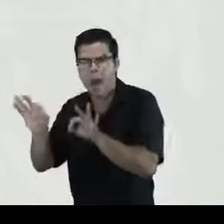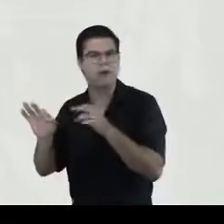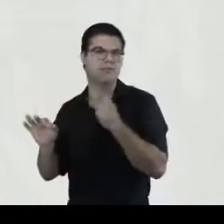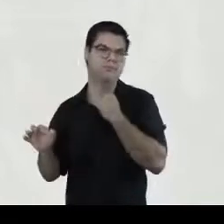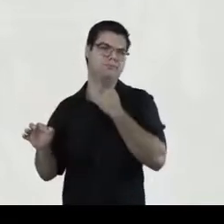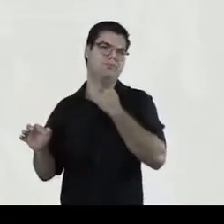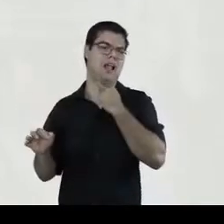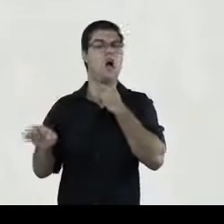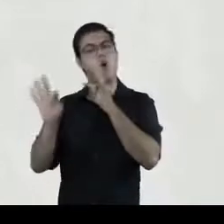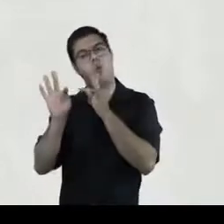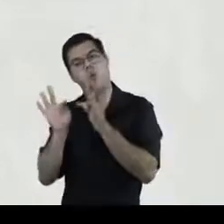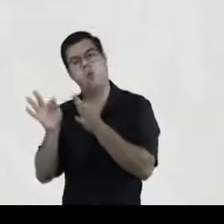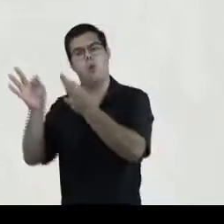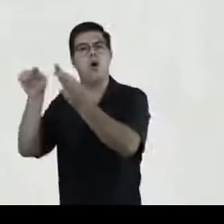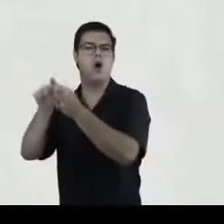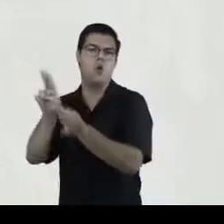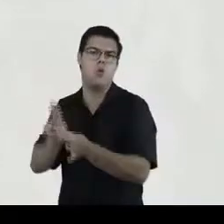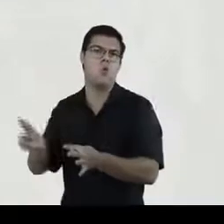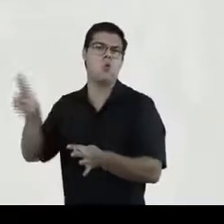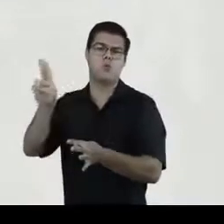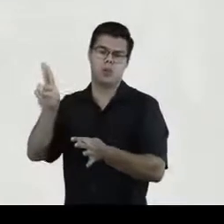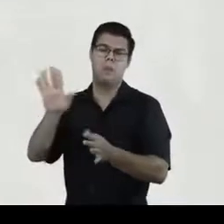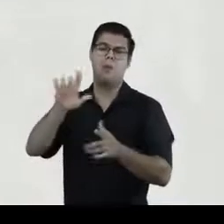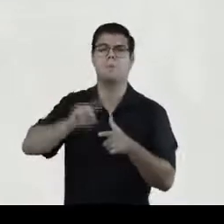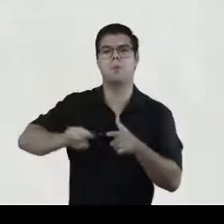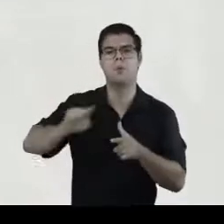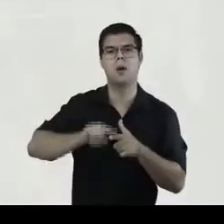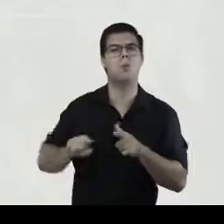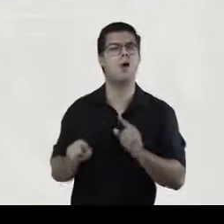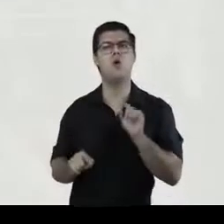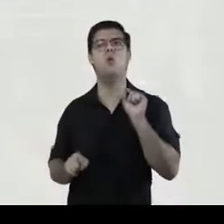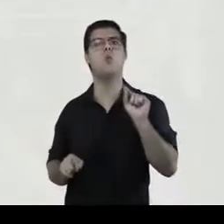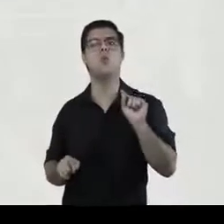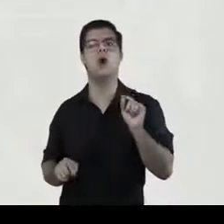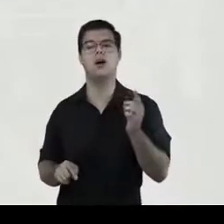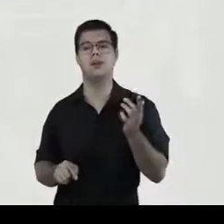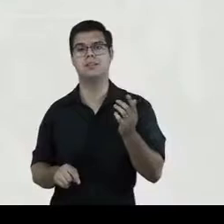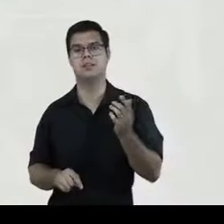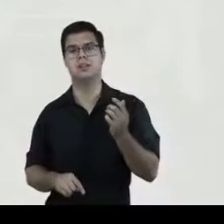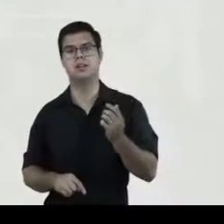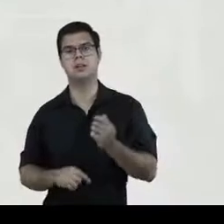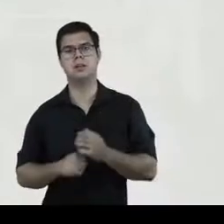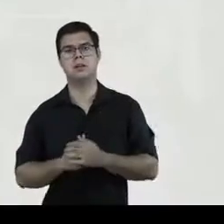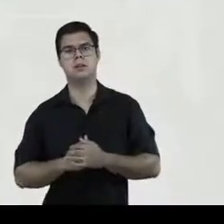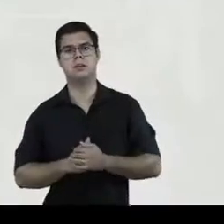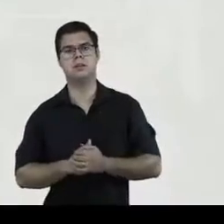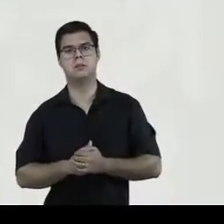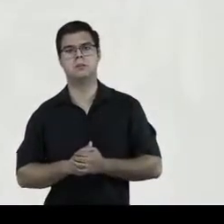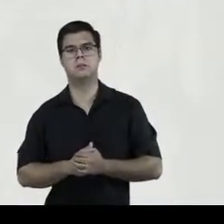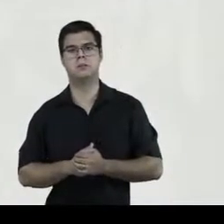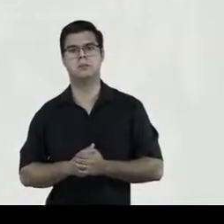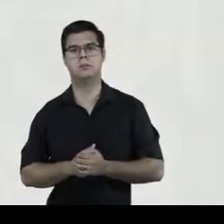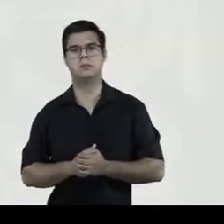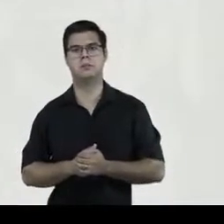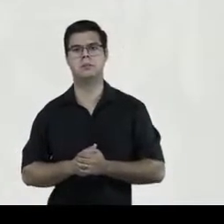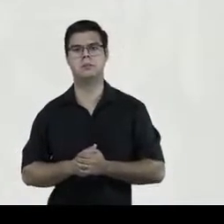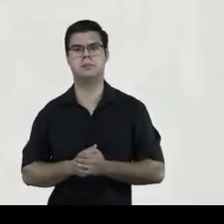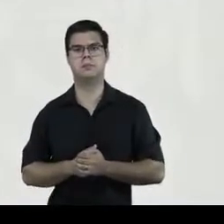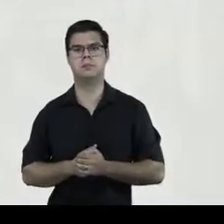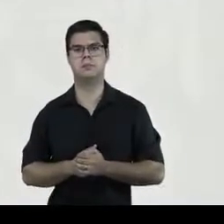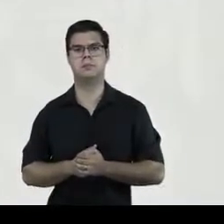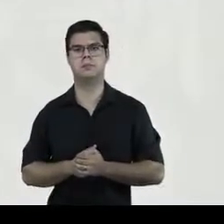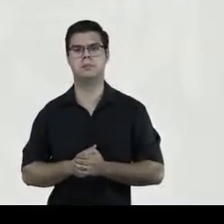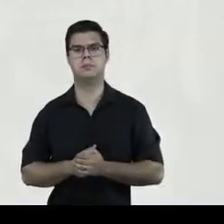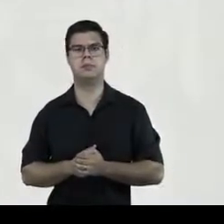ist, dass selbst wenn Sie auf einem Scan ein Lineal oder einen anderen Maßstab abfotografiert